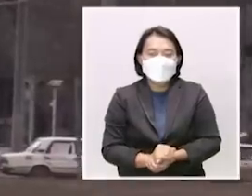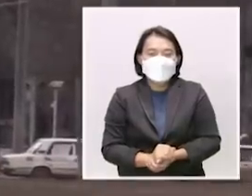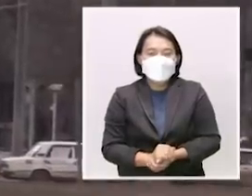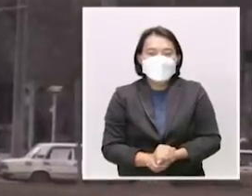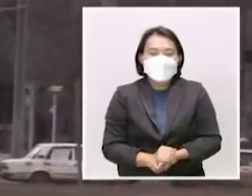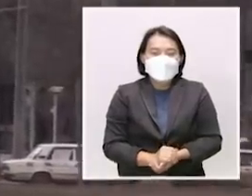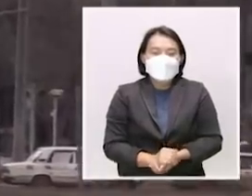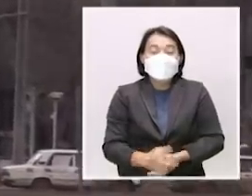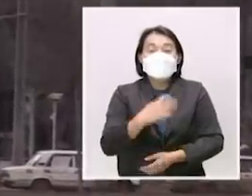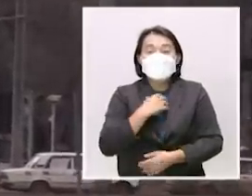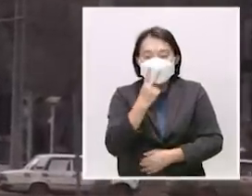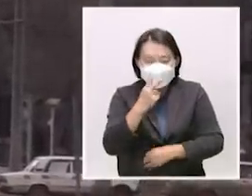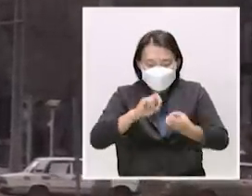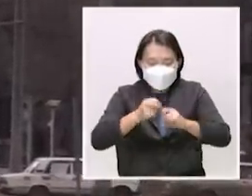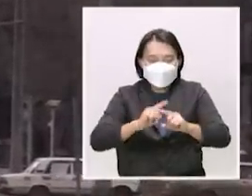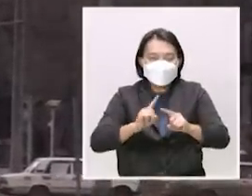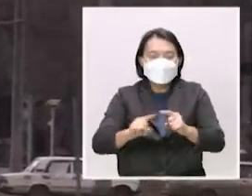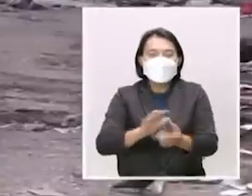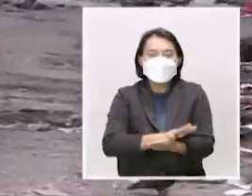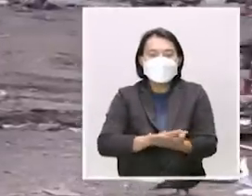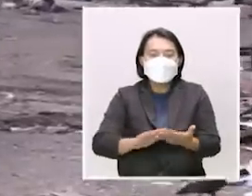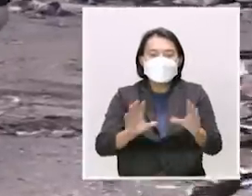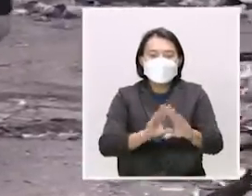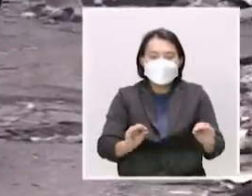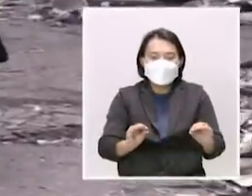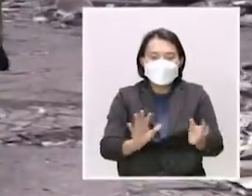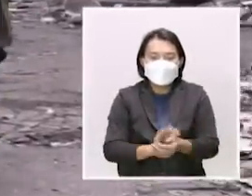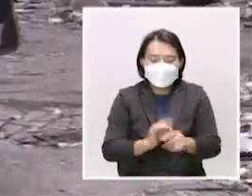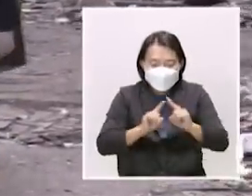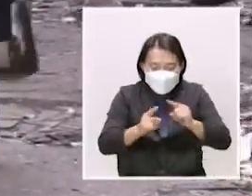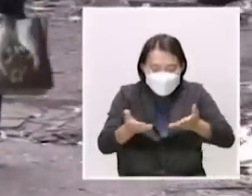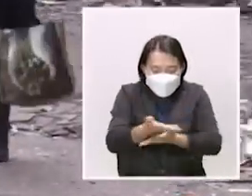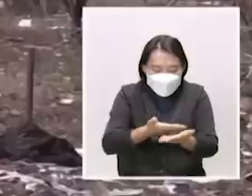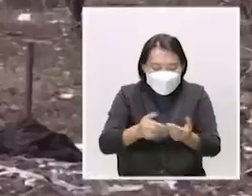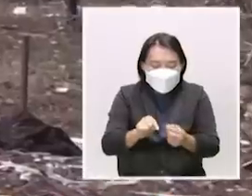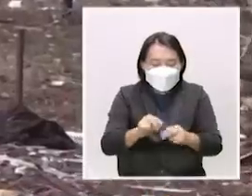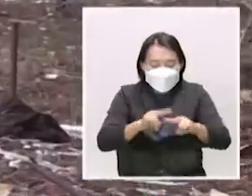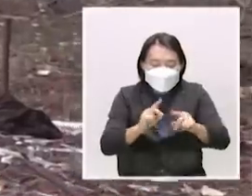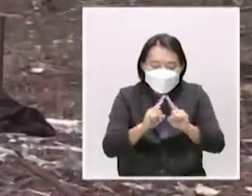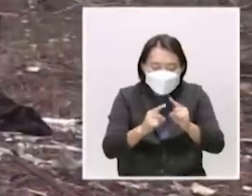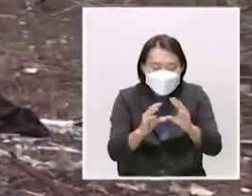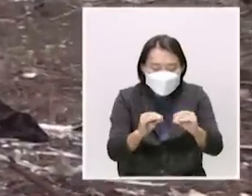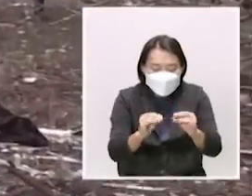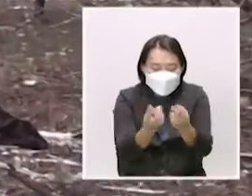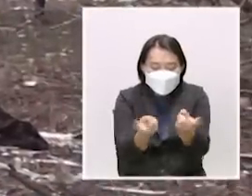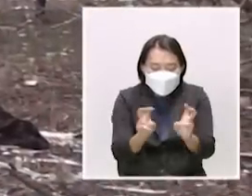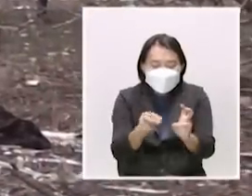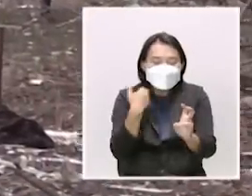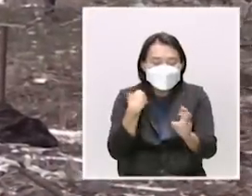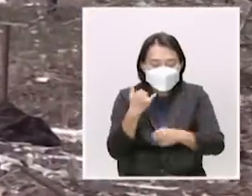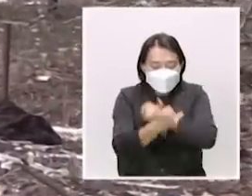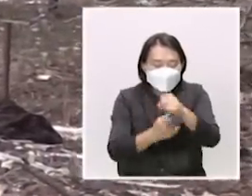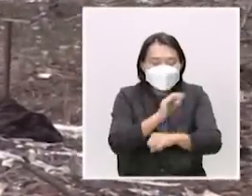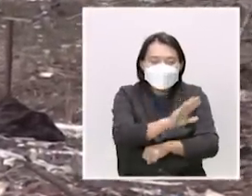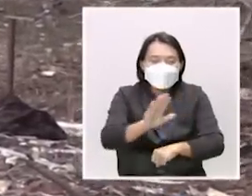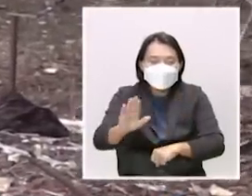เราอยากนะว็สัโมีการสRICHAR พรก matricesแล้ น Severic Ne